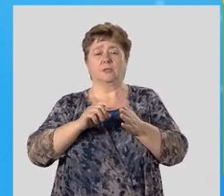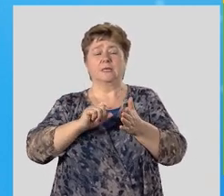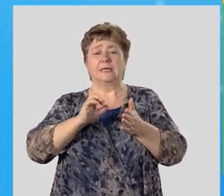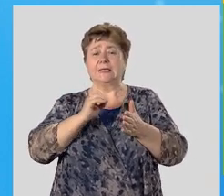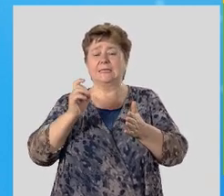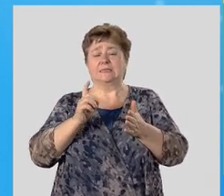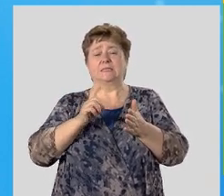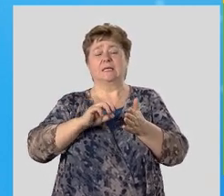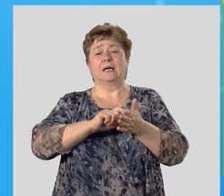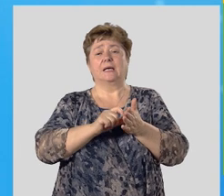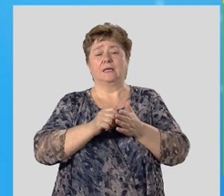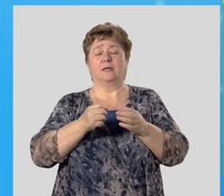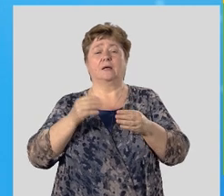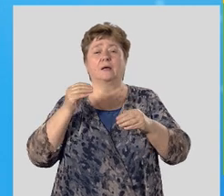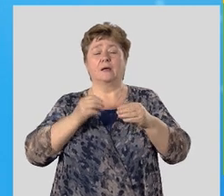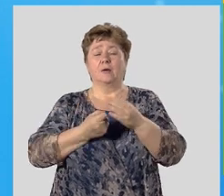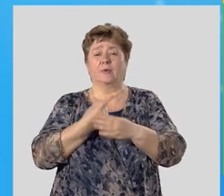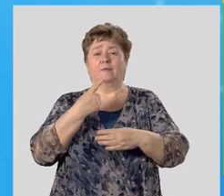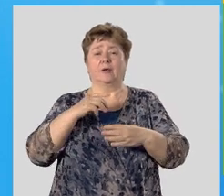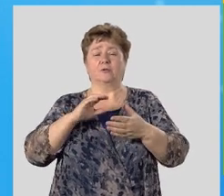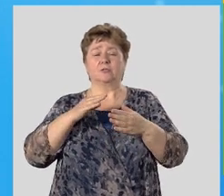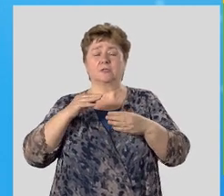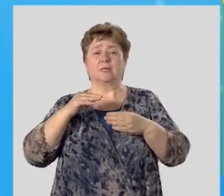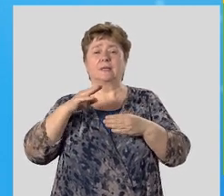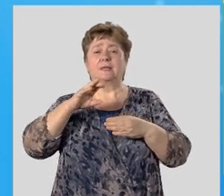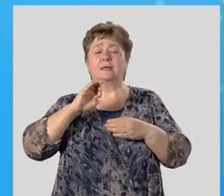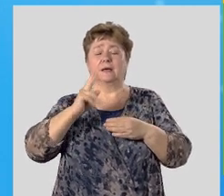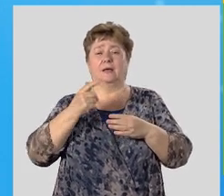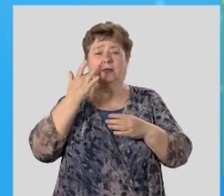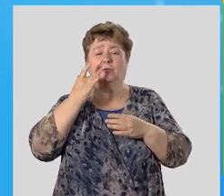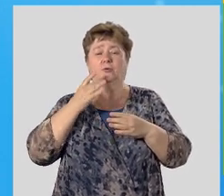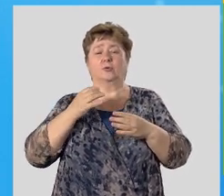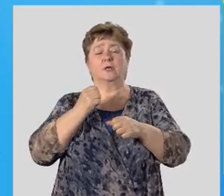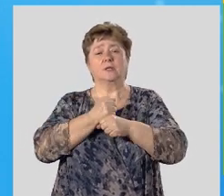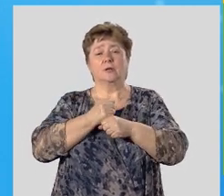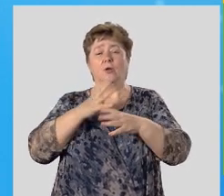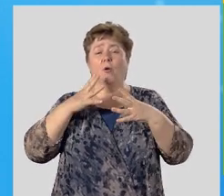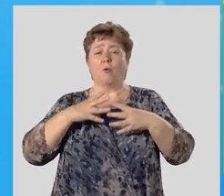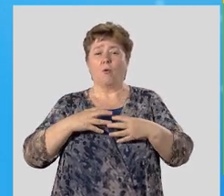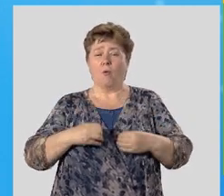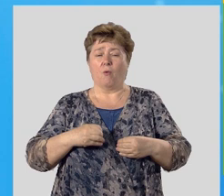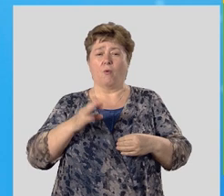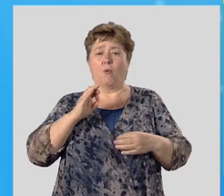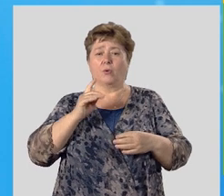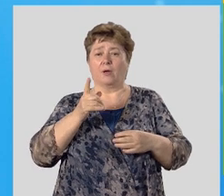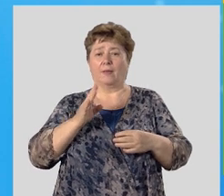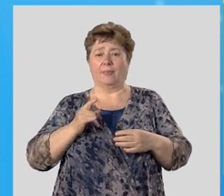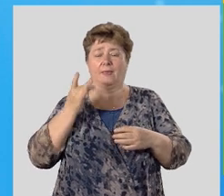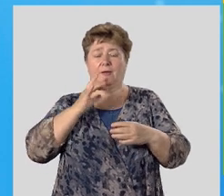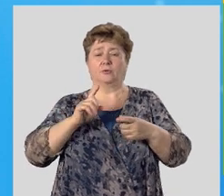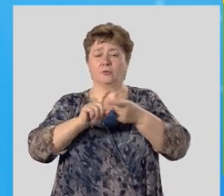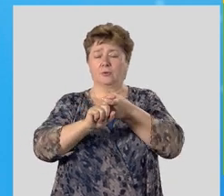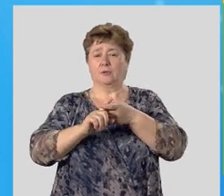клеток формируются ткани. Ткани образуют органы, которые, в свою очередь, объединяются